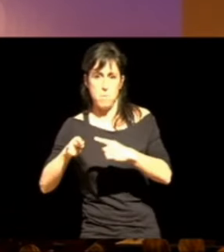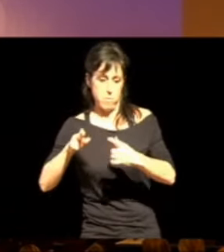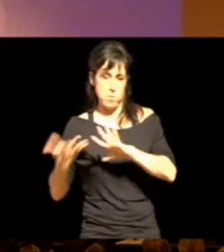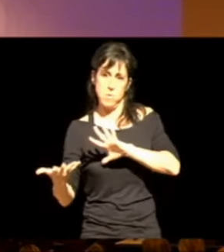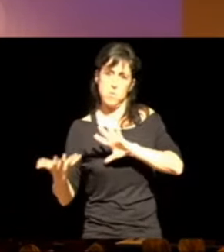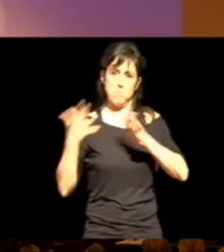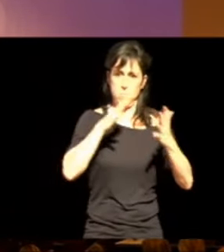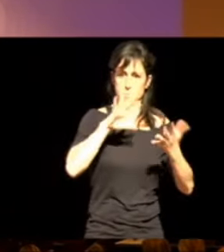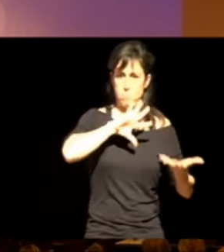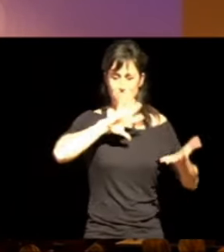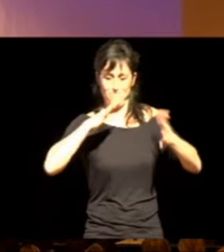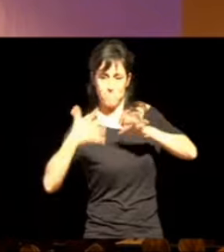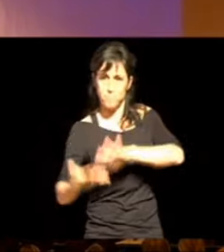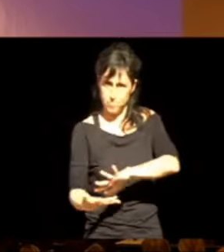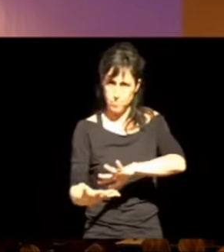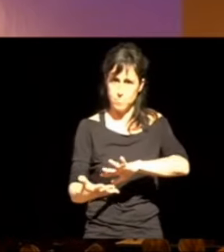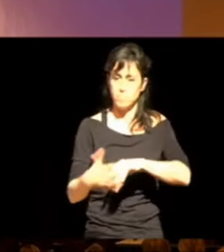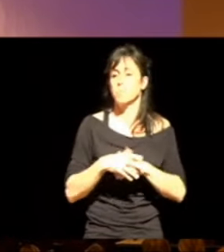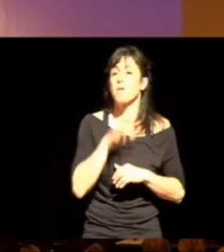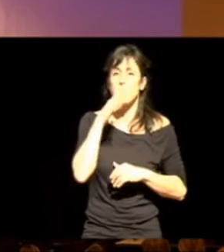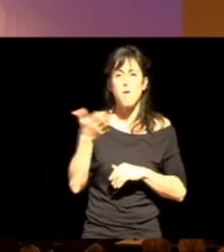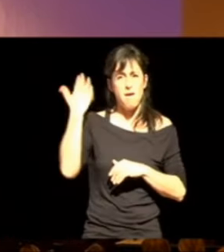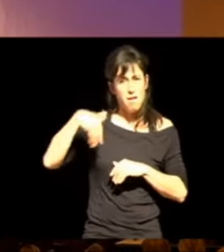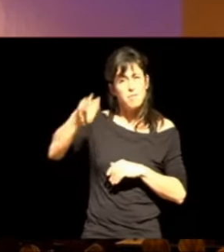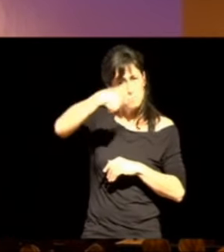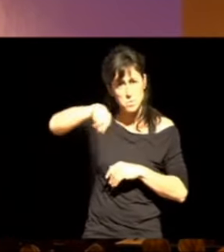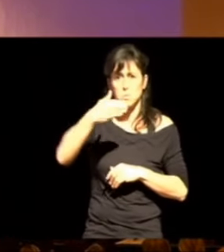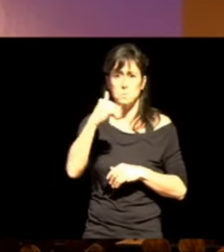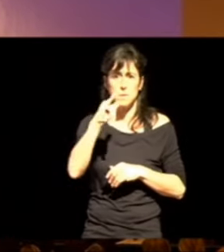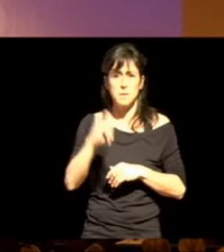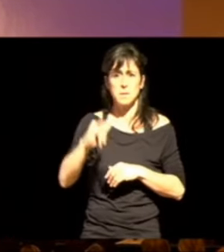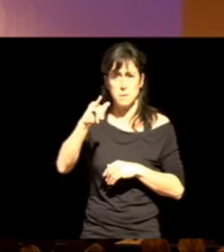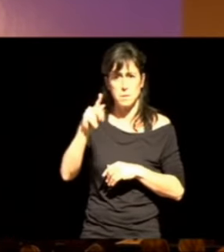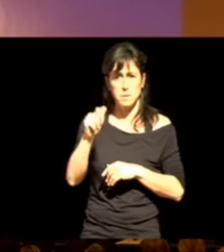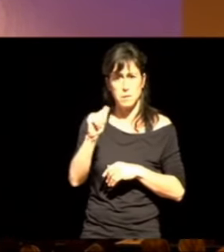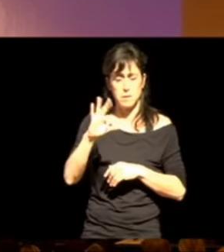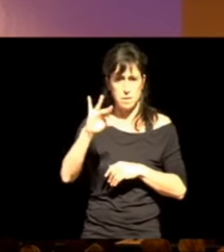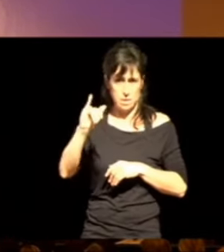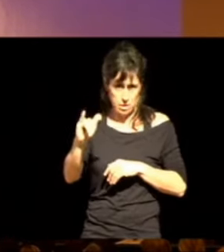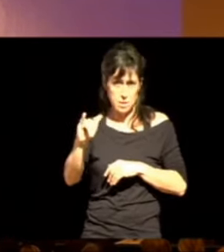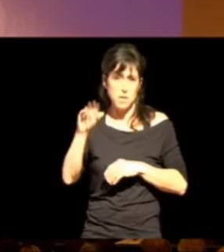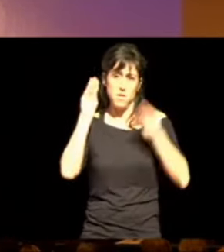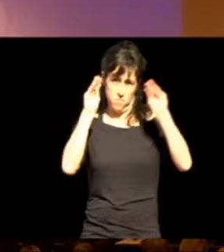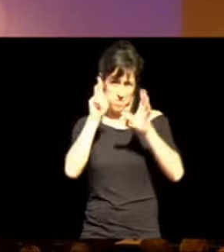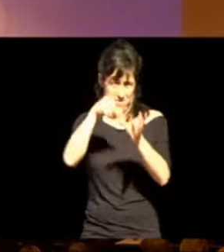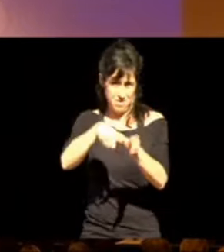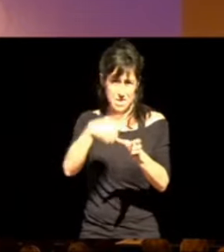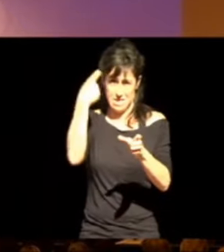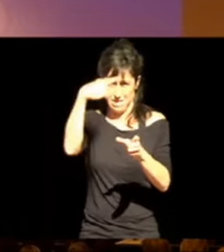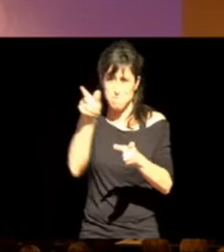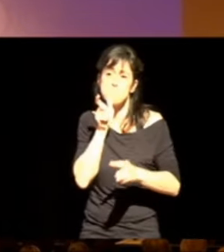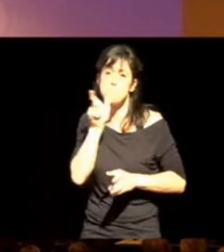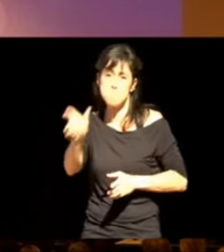bitartekoak. Bizikasi prestakuntzetan ibili zaretenok ondo ezagutzen duzu terminologia, ez? Probentzioa,